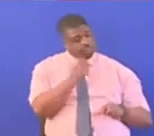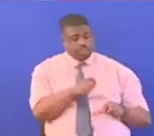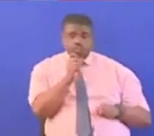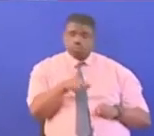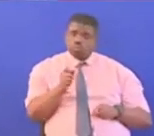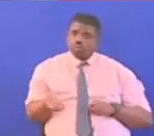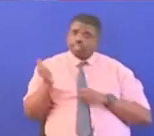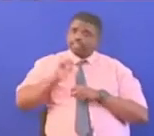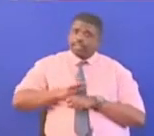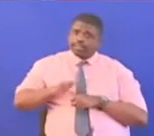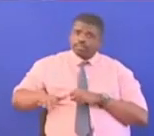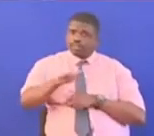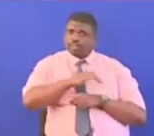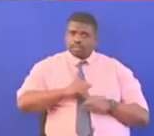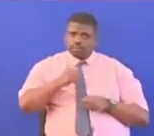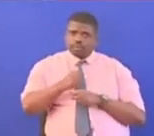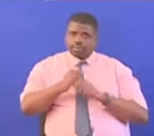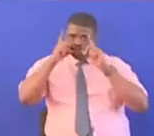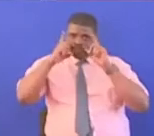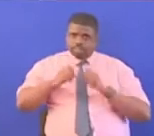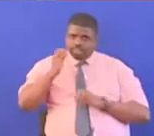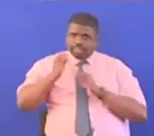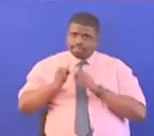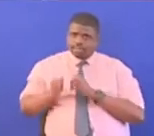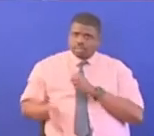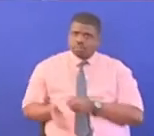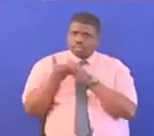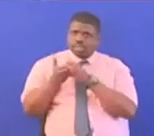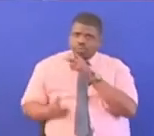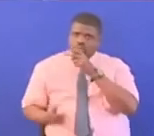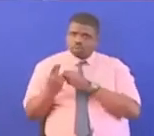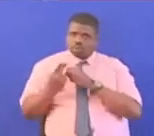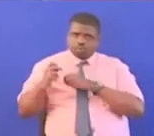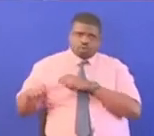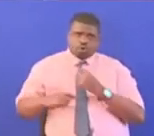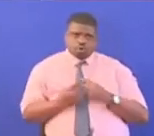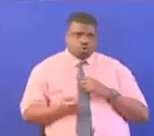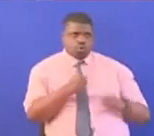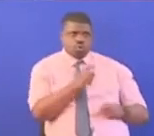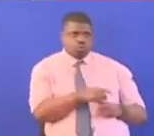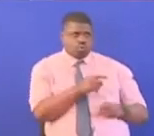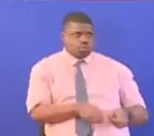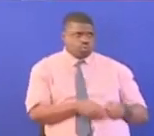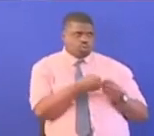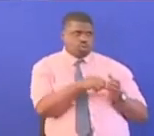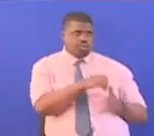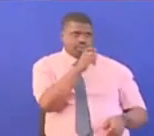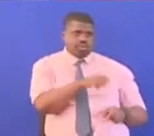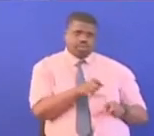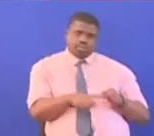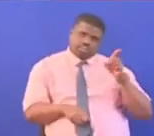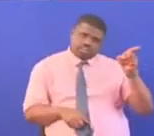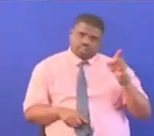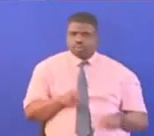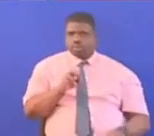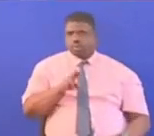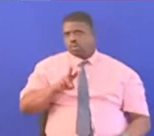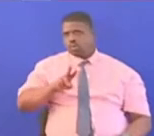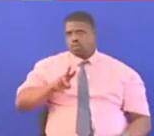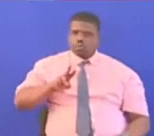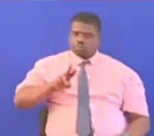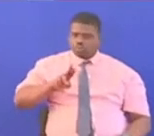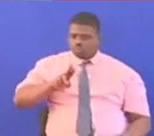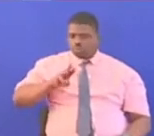Wataalamu wakienda uwandani watakuja na picha kamili ya kusaidia kutatua mgogoro huu na kuwanufaisha wananchi kama wananchi wa Ruaha wanakwenda